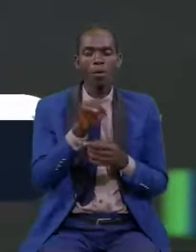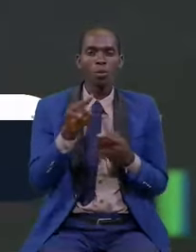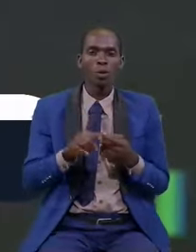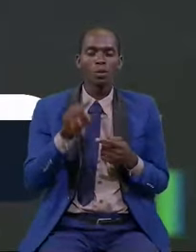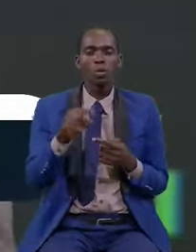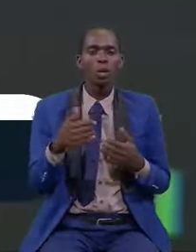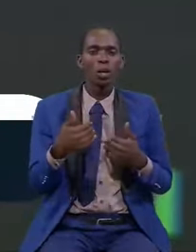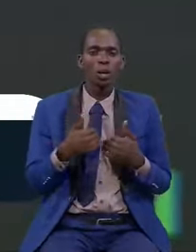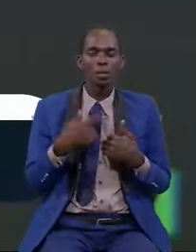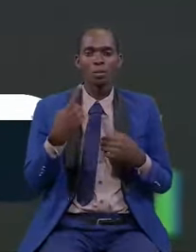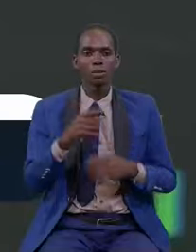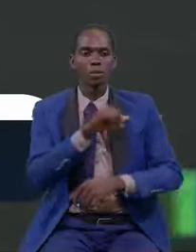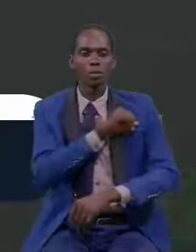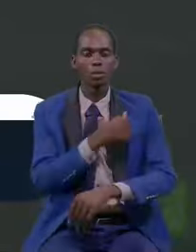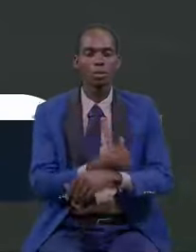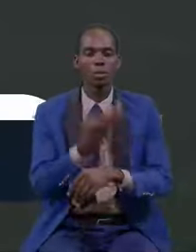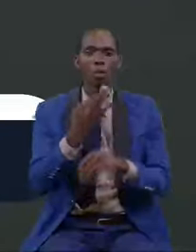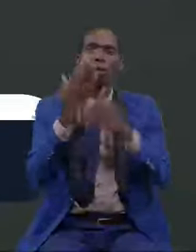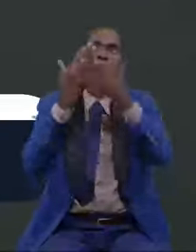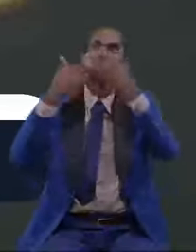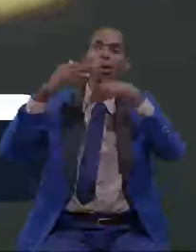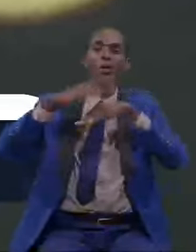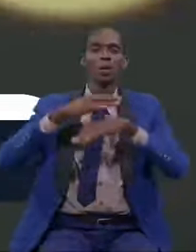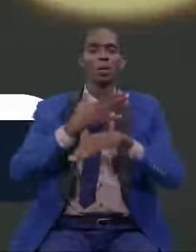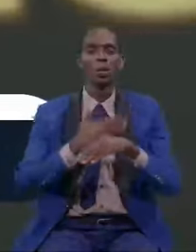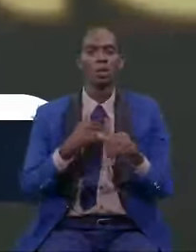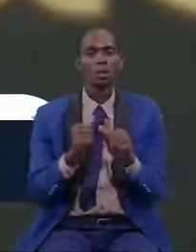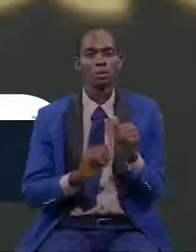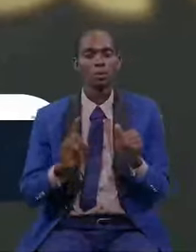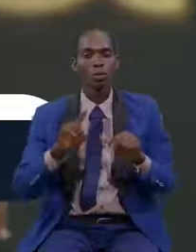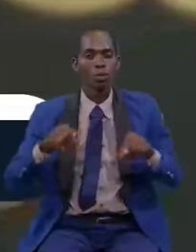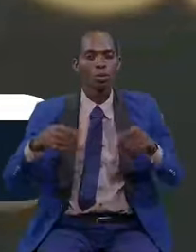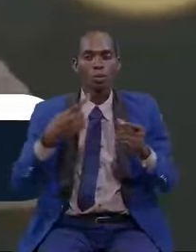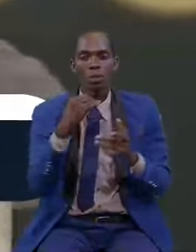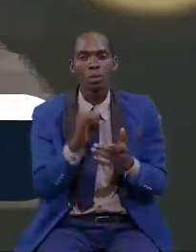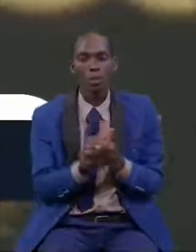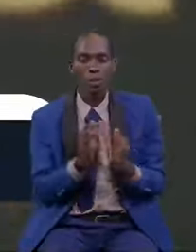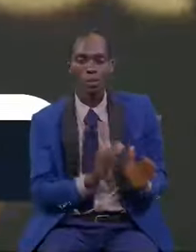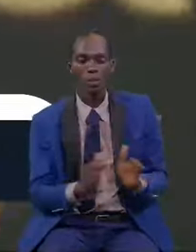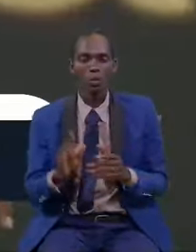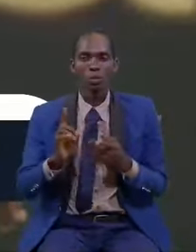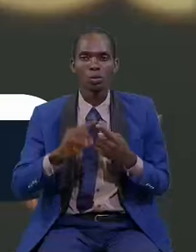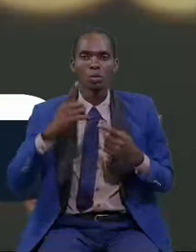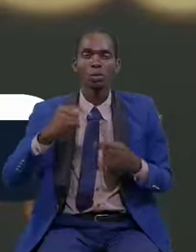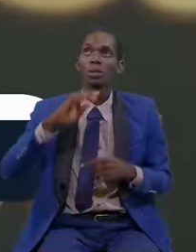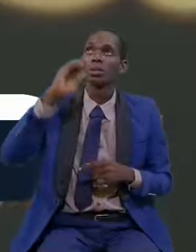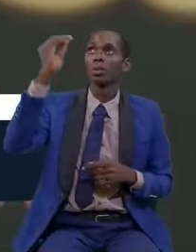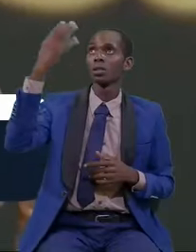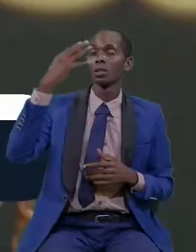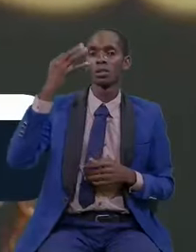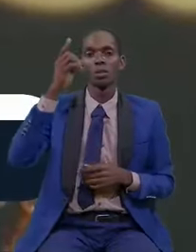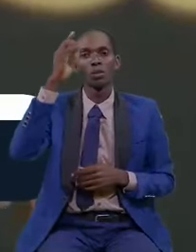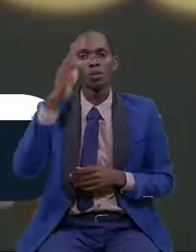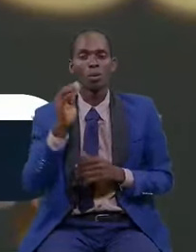a cette croyance, on a l'autorité du ciel, et partout on va, on dit, selon la grâce de